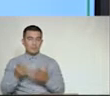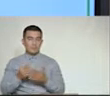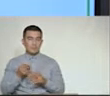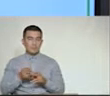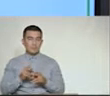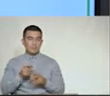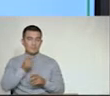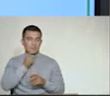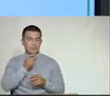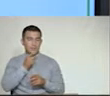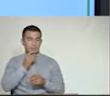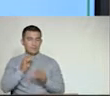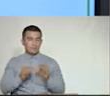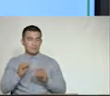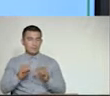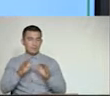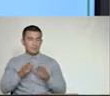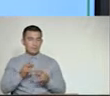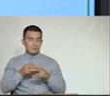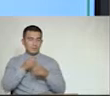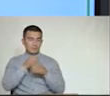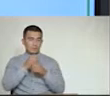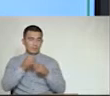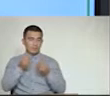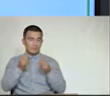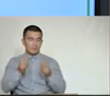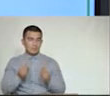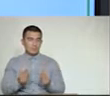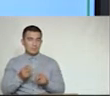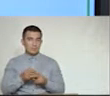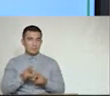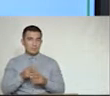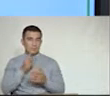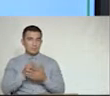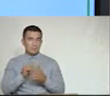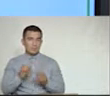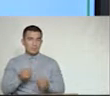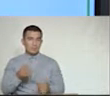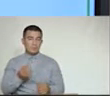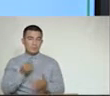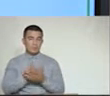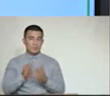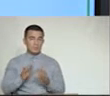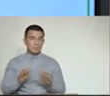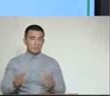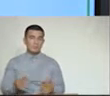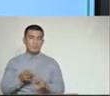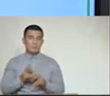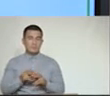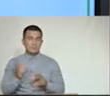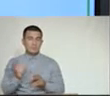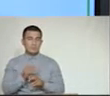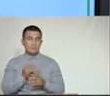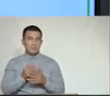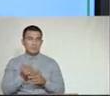tuxum qo'ygan jarayondagi mikroskopik rasmini ko'rishingiz mumkin. Aziz o'quvchilar, ular juda